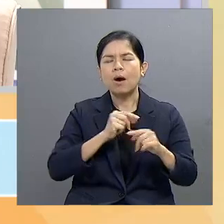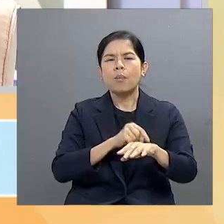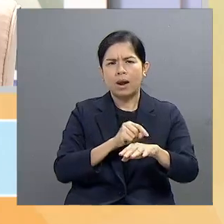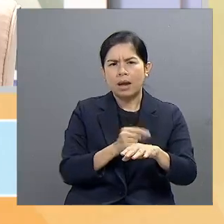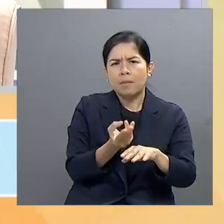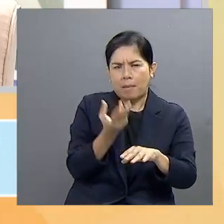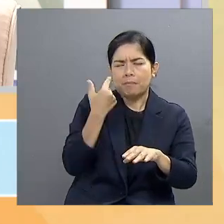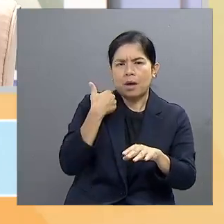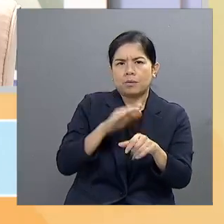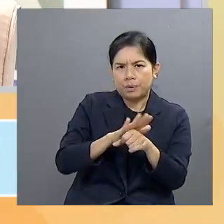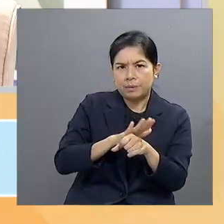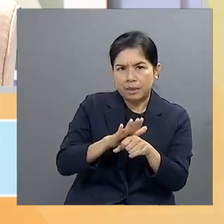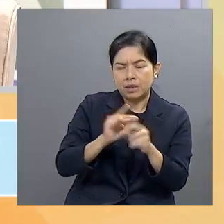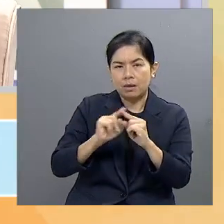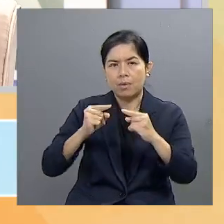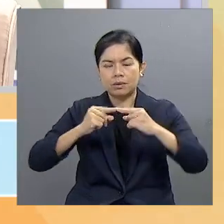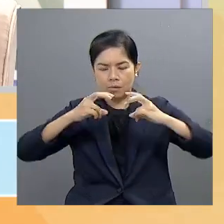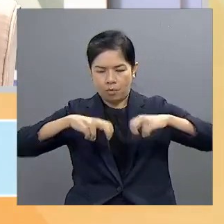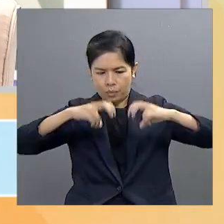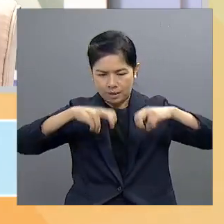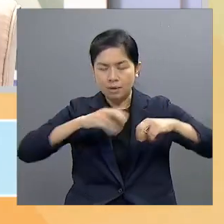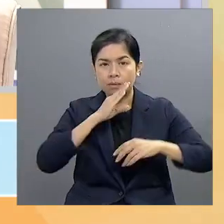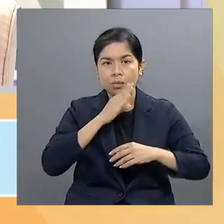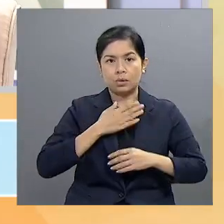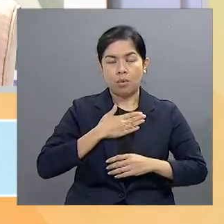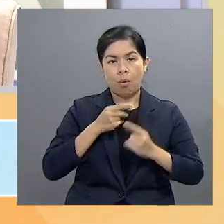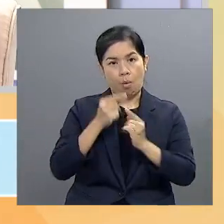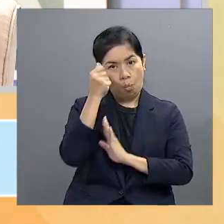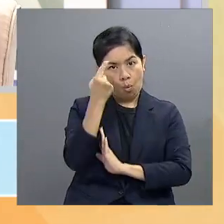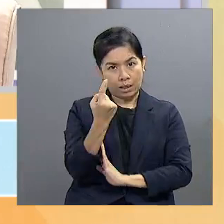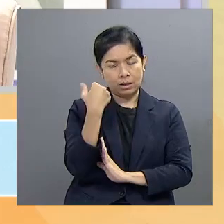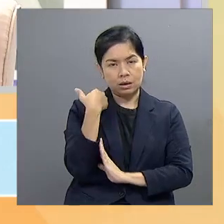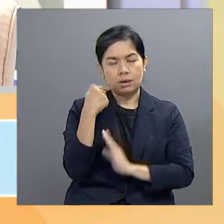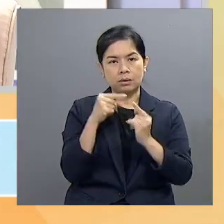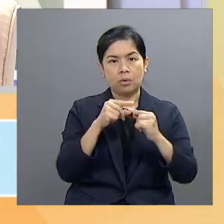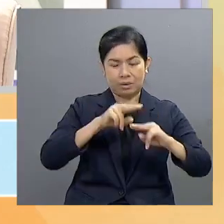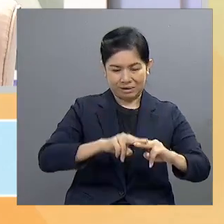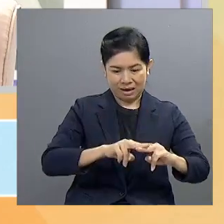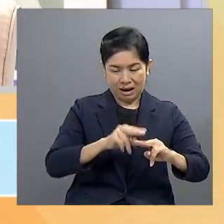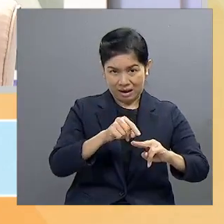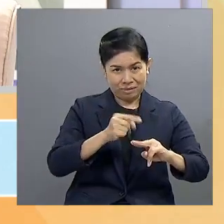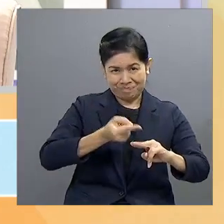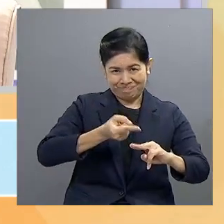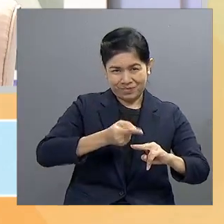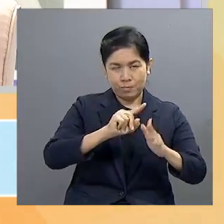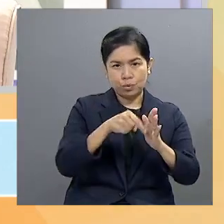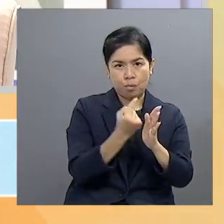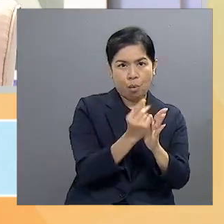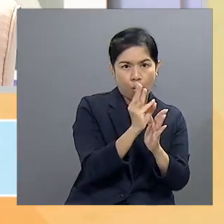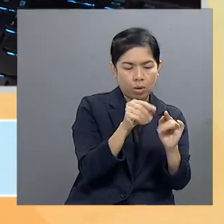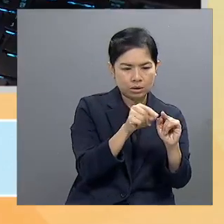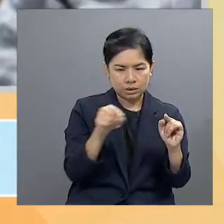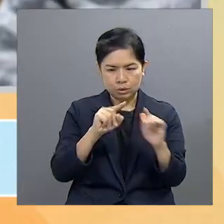เนี่ยจะอยู่ที่ว่าการนั่งมากๆต่อวันเนี่ยประมาณ 6-8 ชั่วโมงถือว่านั่งนานไปแล ้ วแล้วก็ส่วนถ้านั่งต่อครั้งน